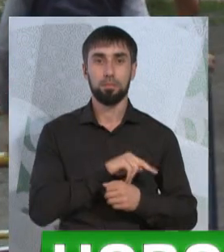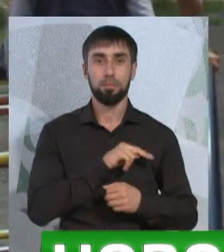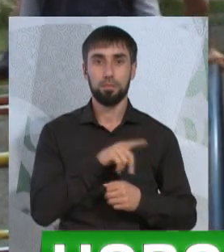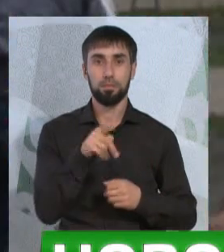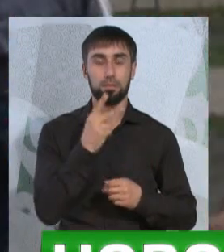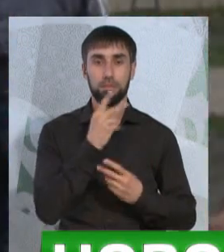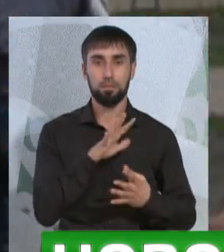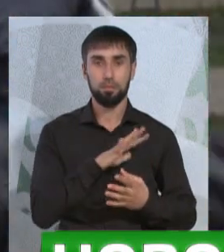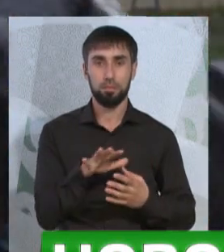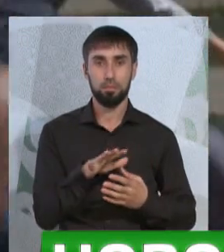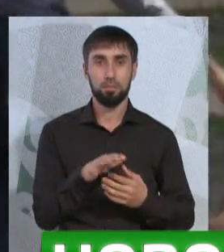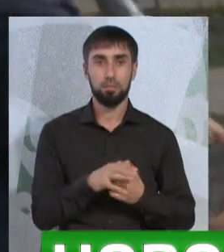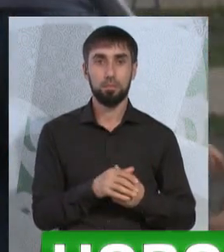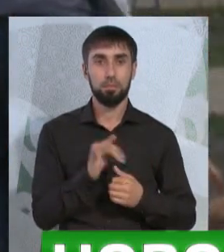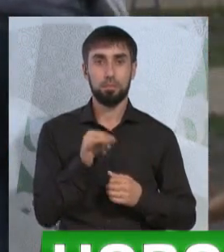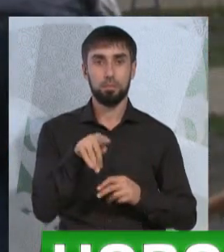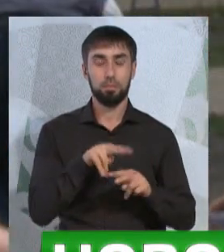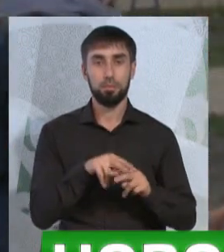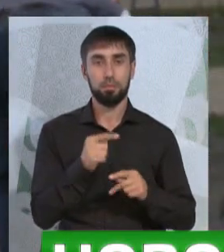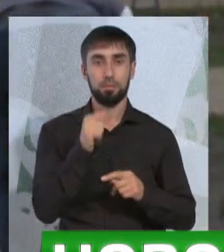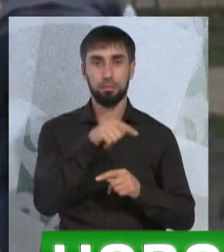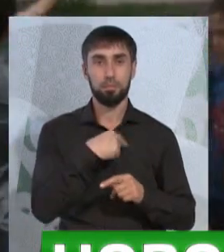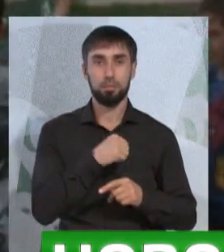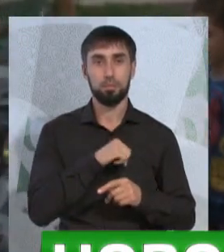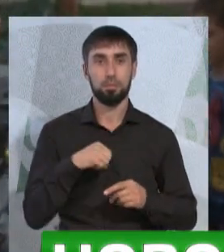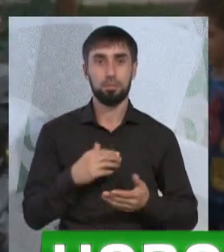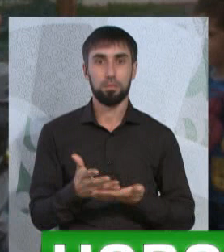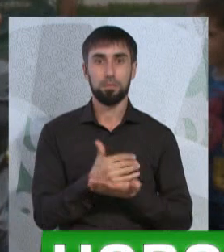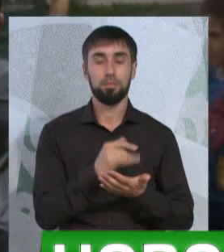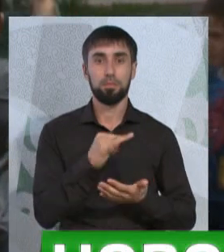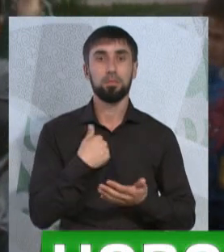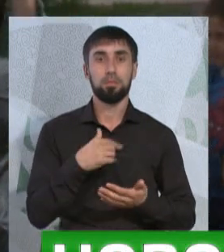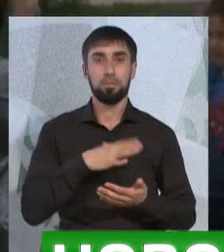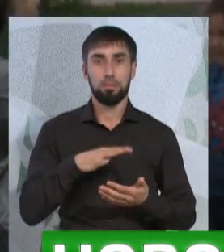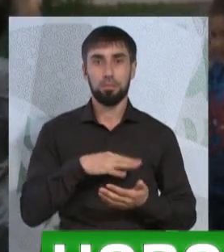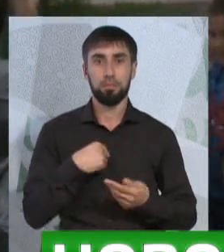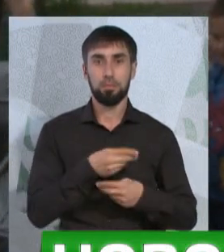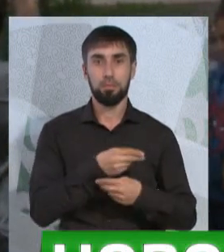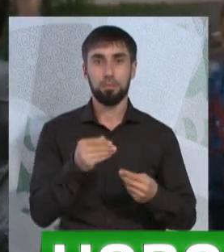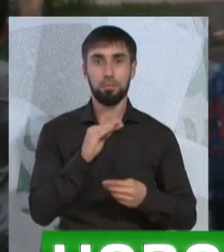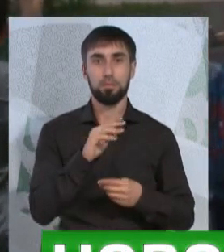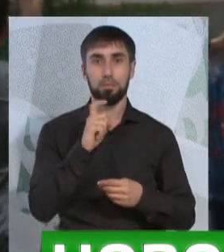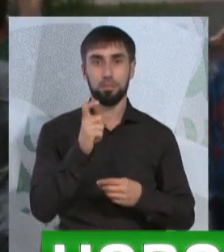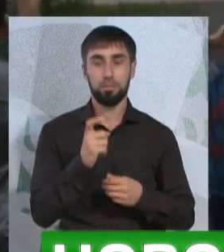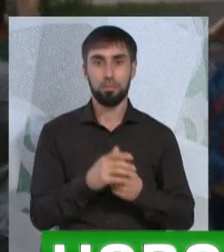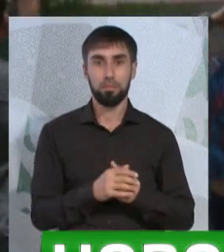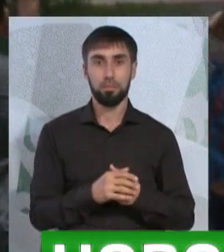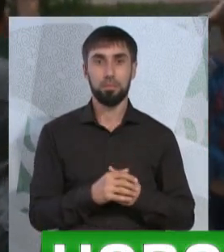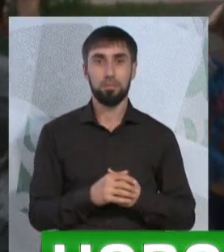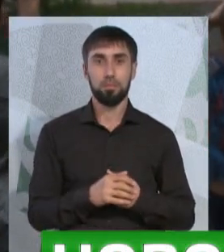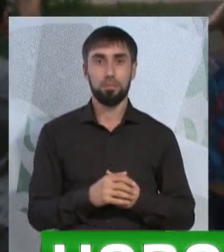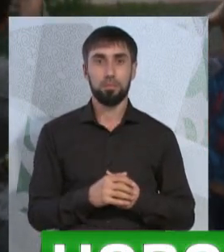не видели. Ну и здесь, и там, причем, мы сами обираемся. А зачем мы платим тогда, на коммунальные